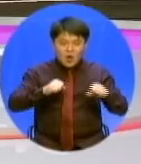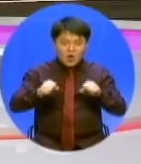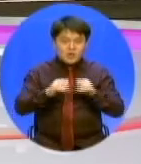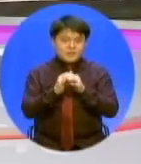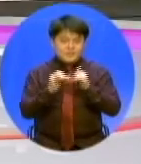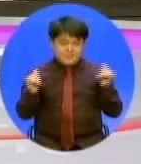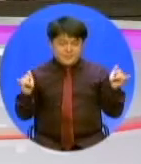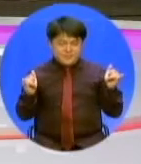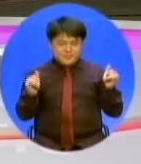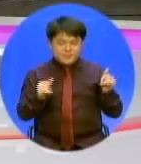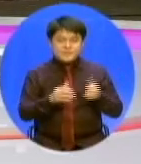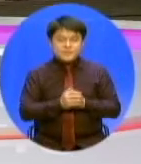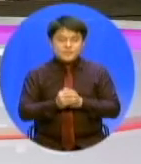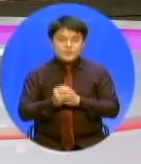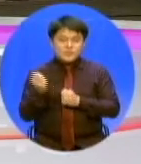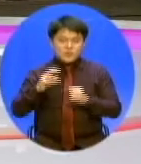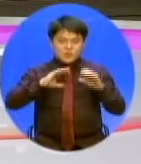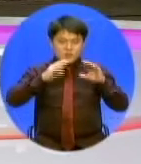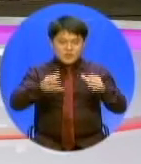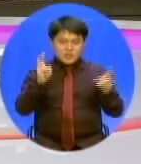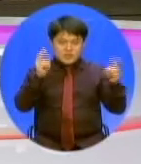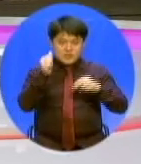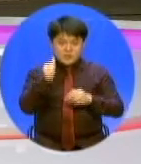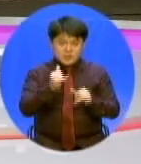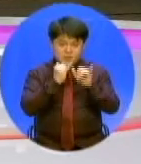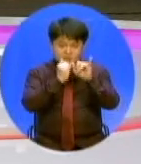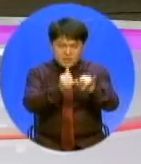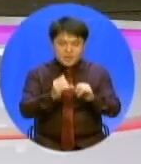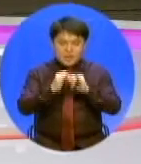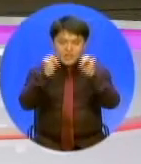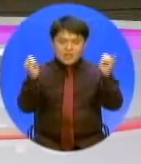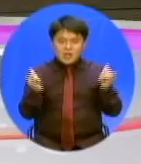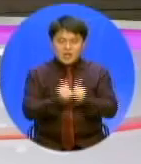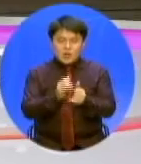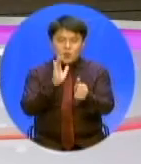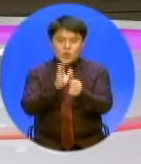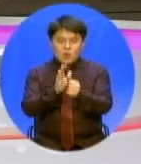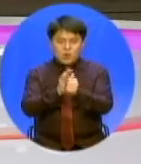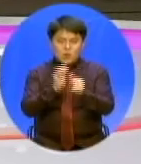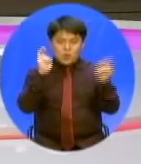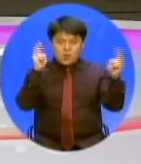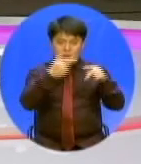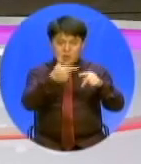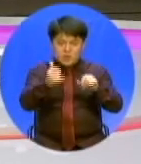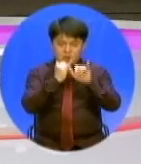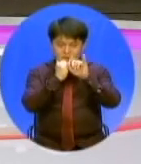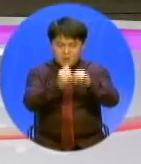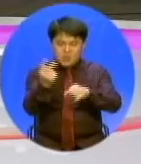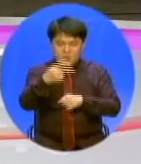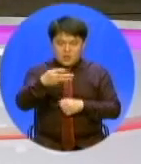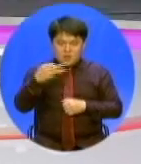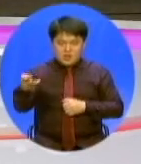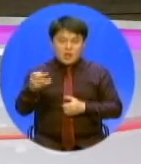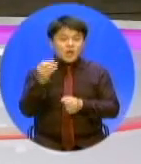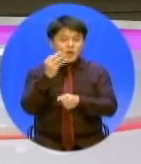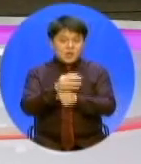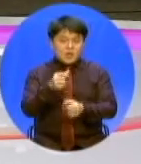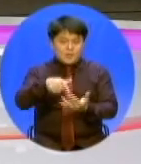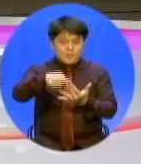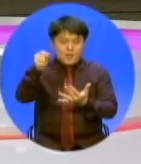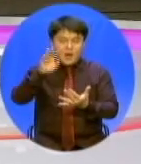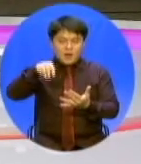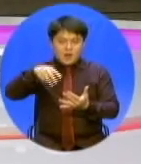인물, 그리고 글로벌 CEO 수상, 사회공헌기업 대상, 2013년 소비자 선정 브랜드